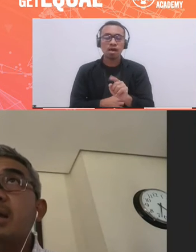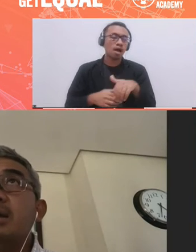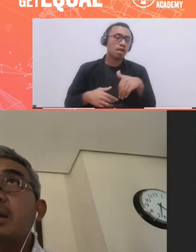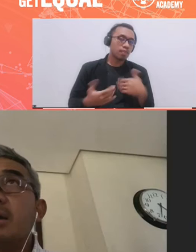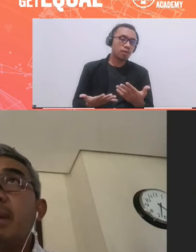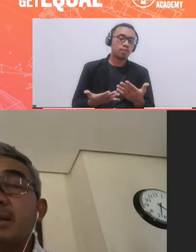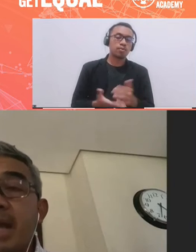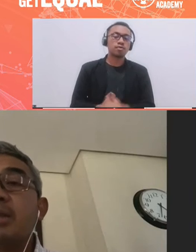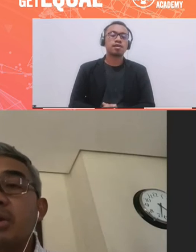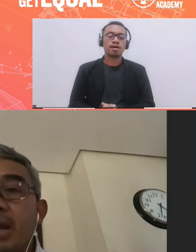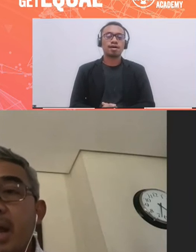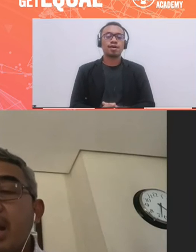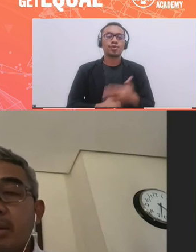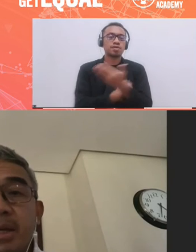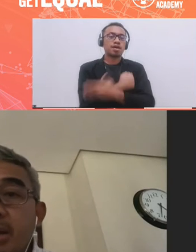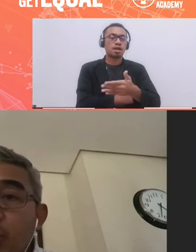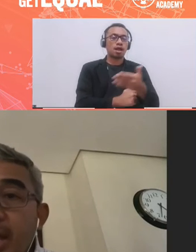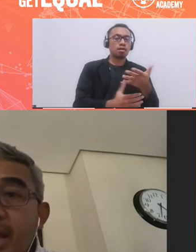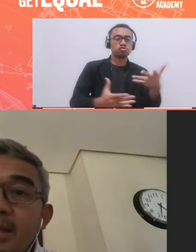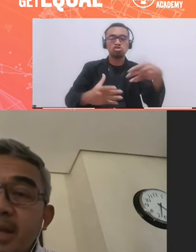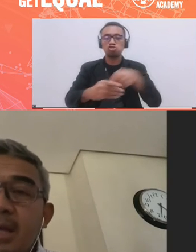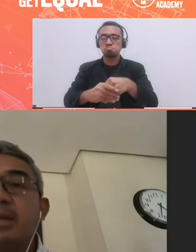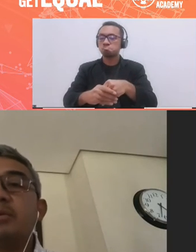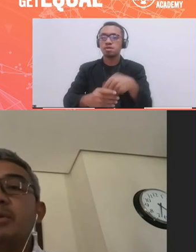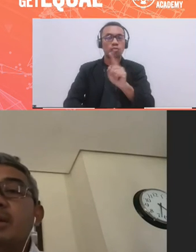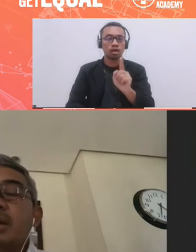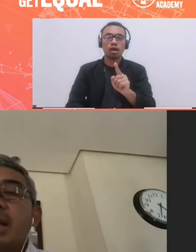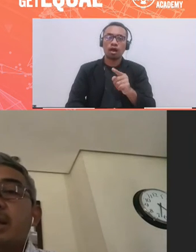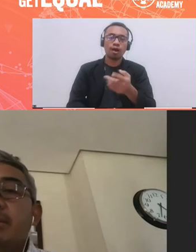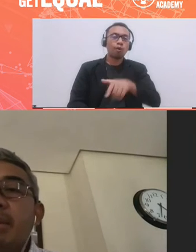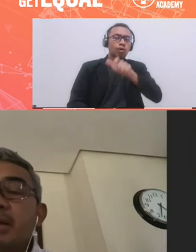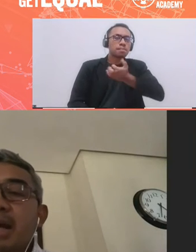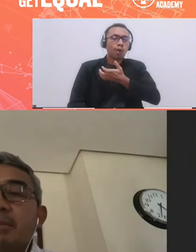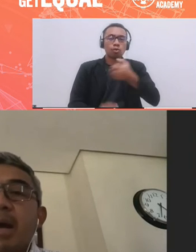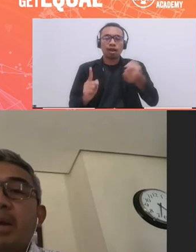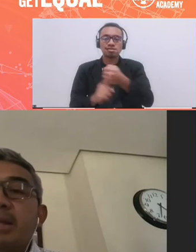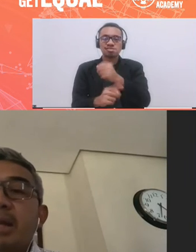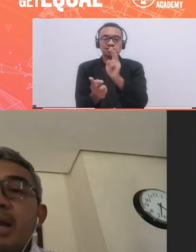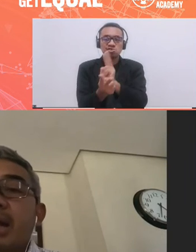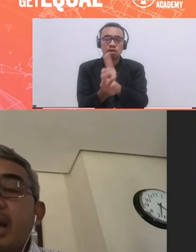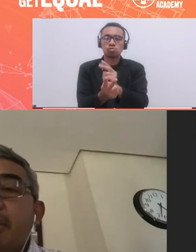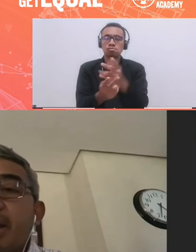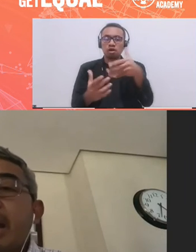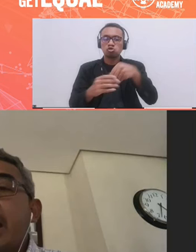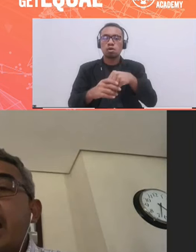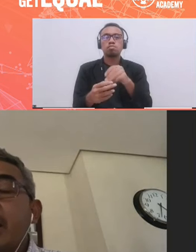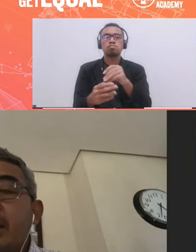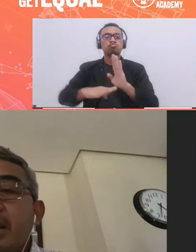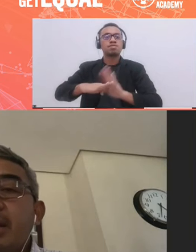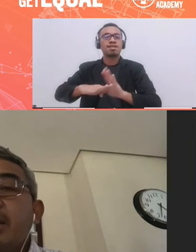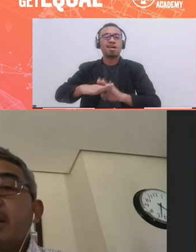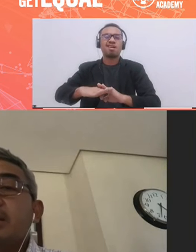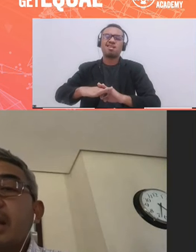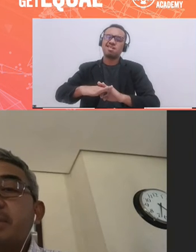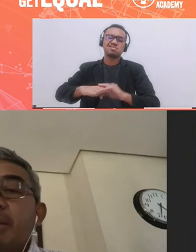secara kebangsaan atau kenegaraan, lebih kebudayaan aja gitu. Dan ini memang sangat mengkhawatirkan, karena apa? Karena